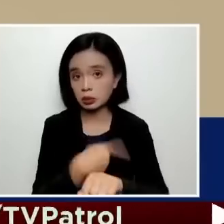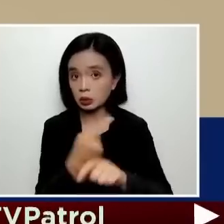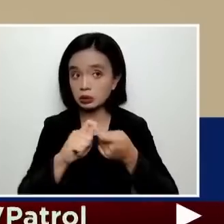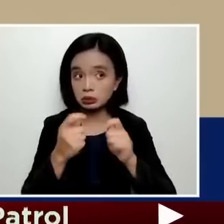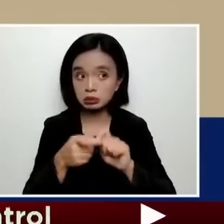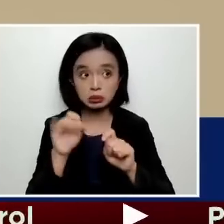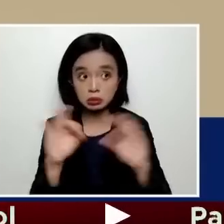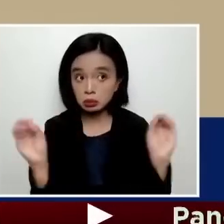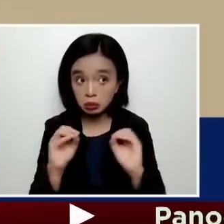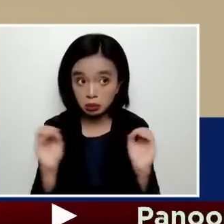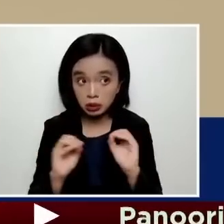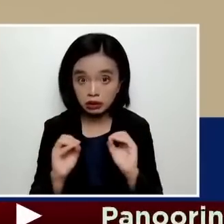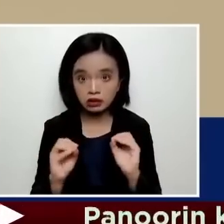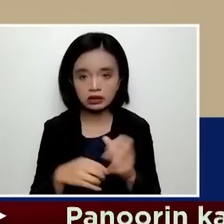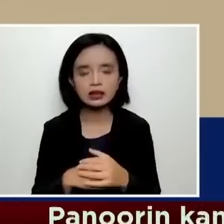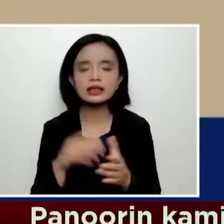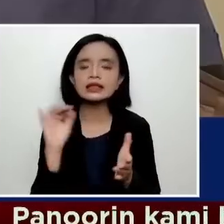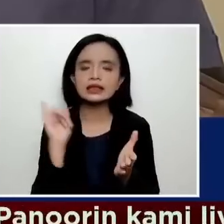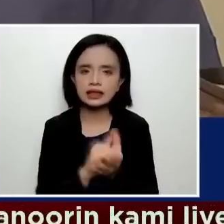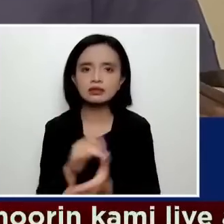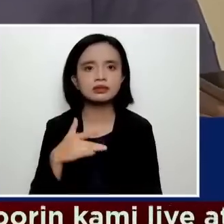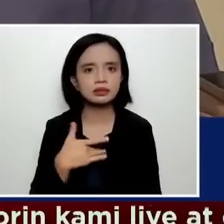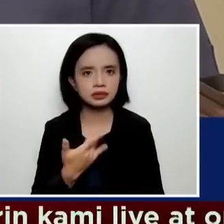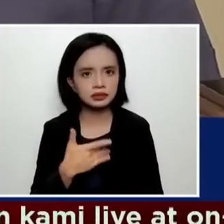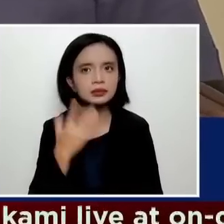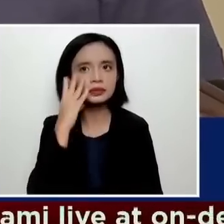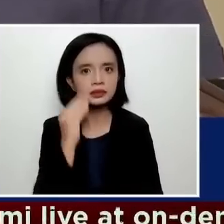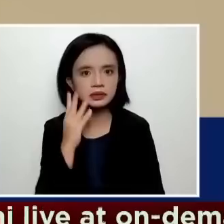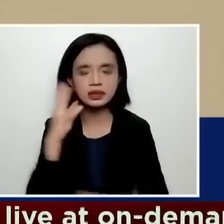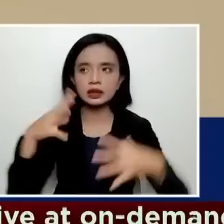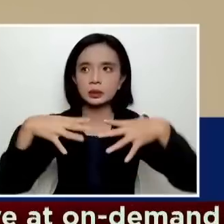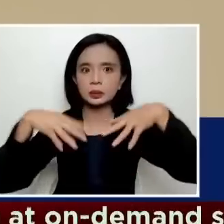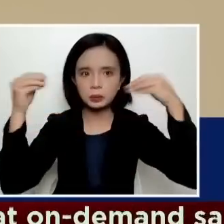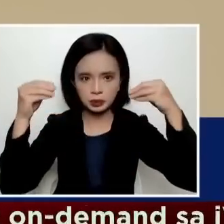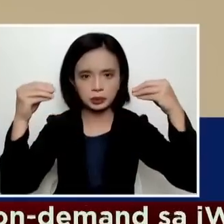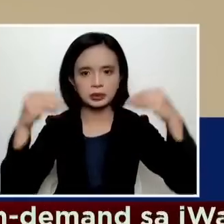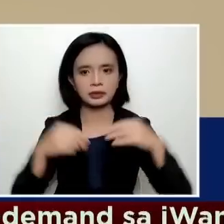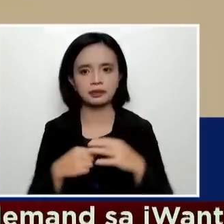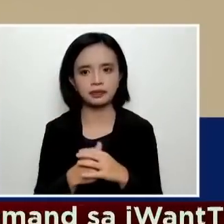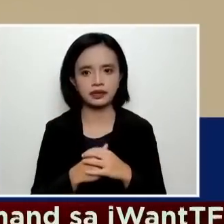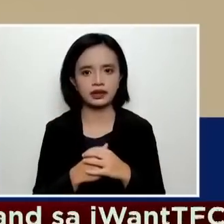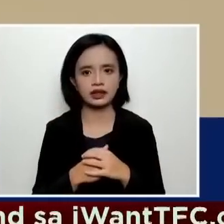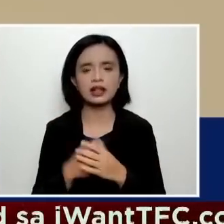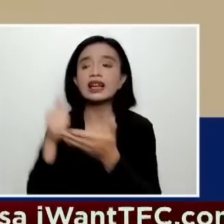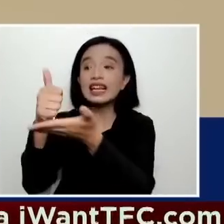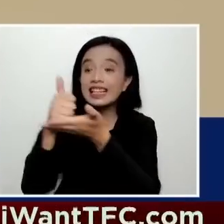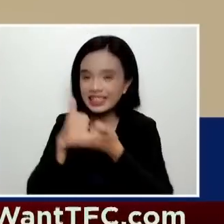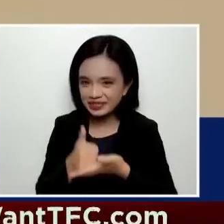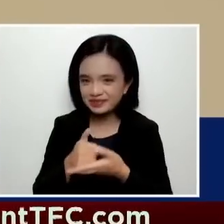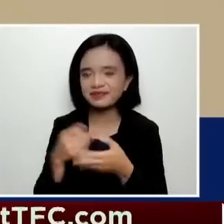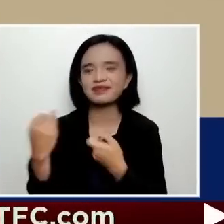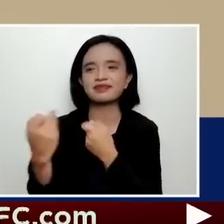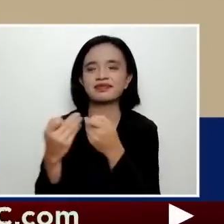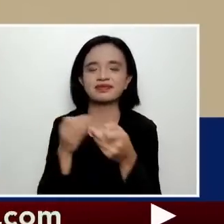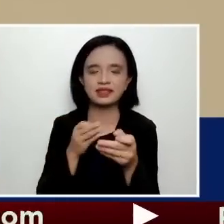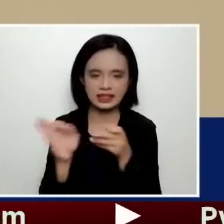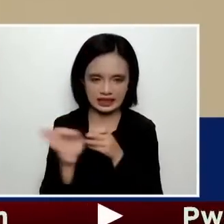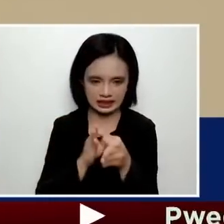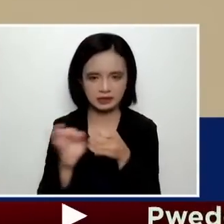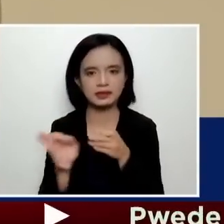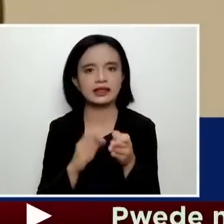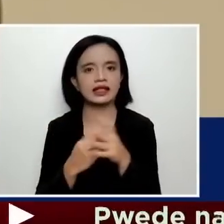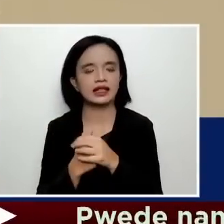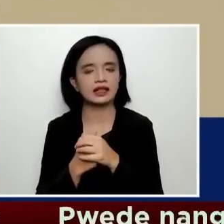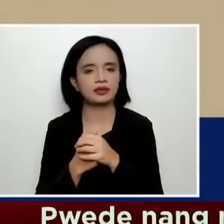pumapasok dito, doon na natin mararamdaman. Brownout ang kapalit. Tutulungan nyo kaming magpaliwanag